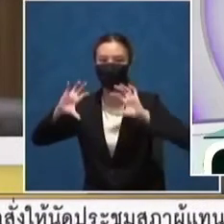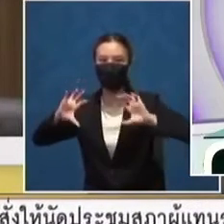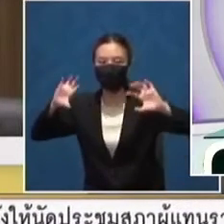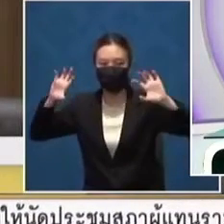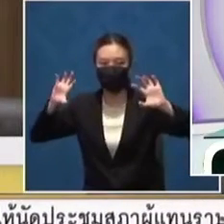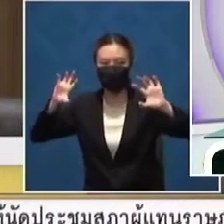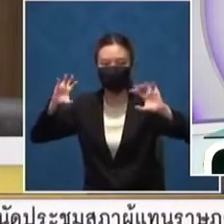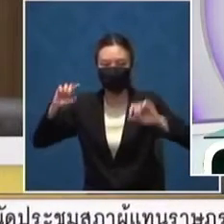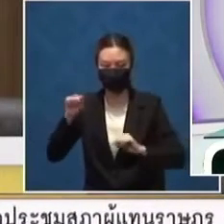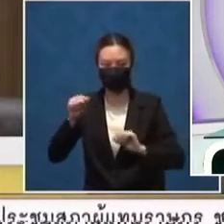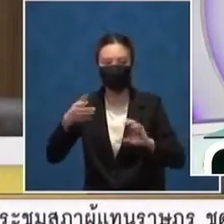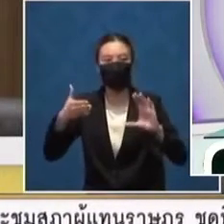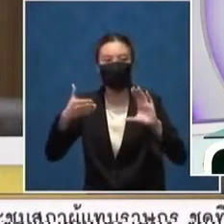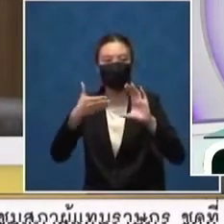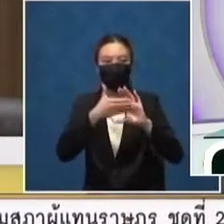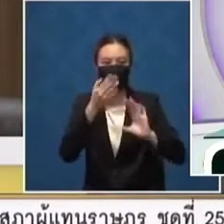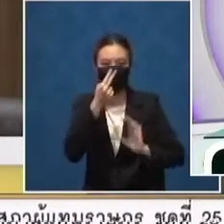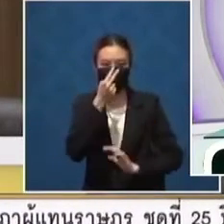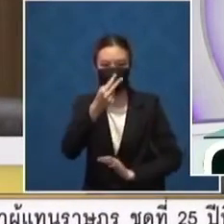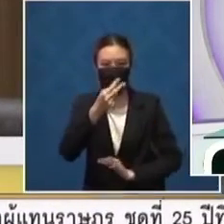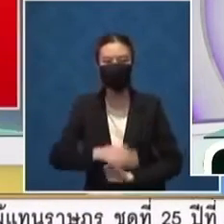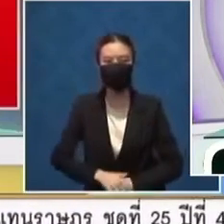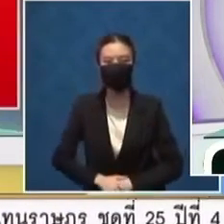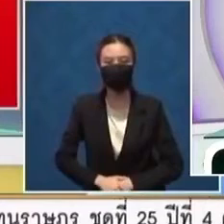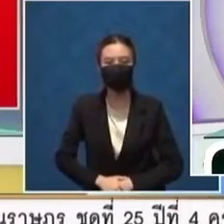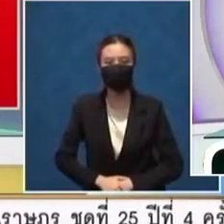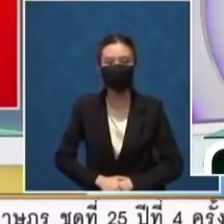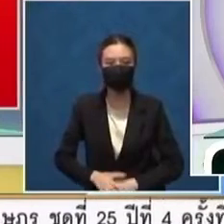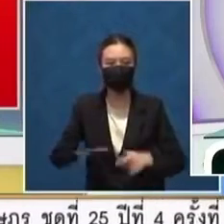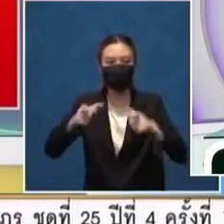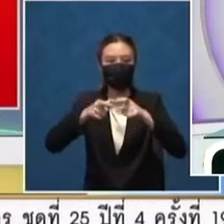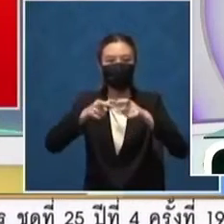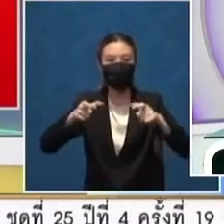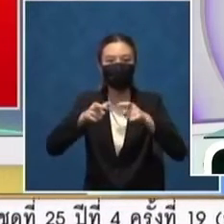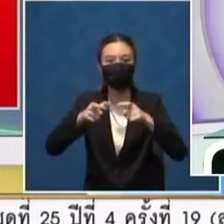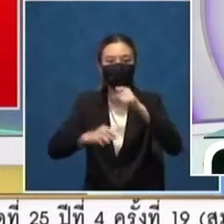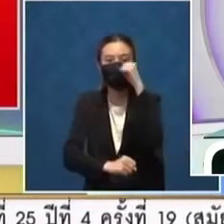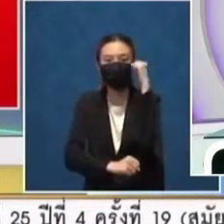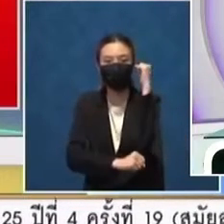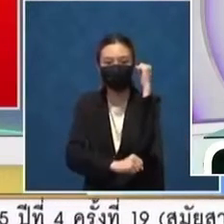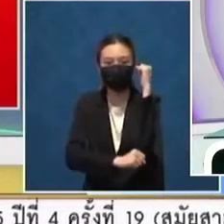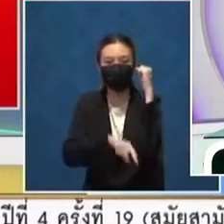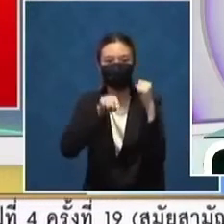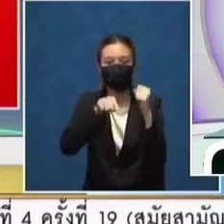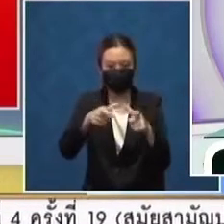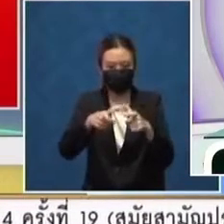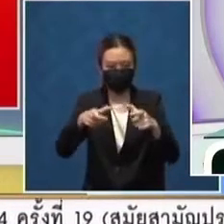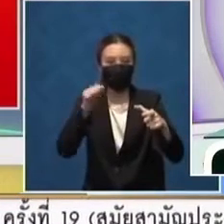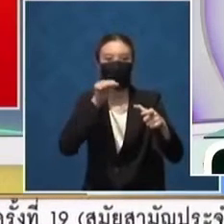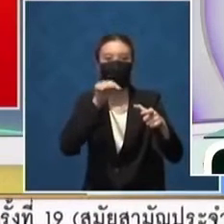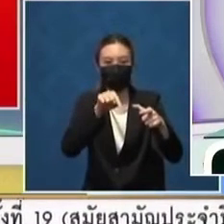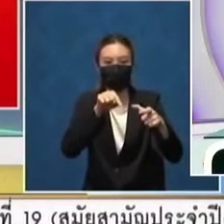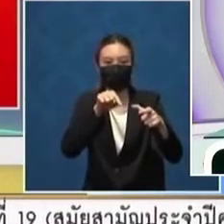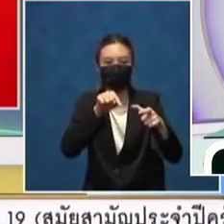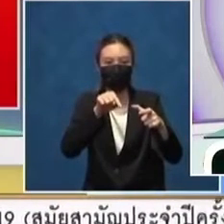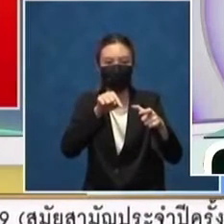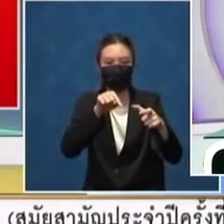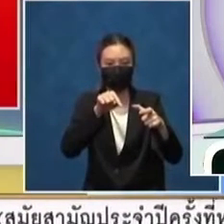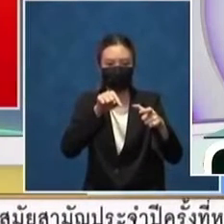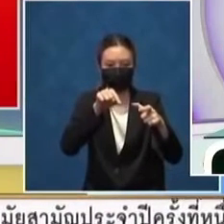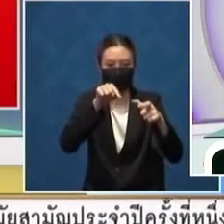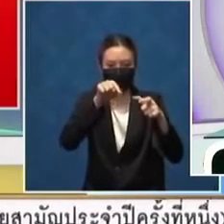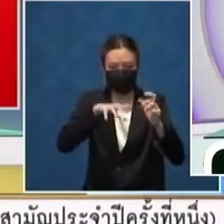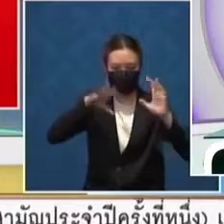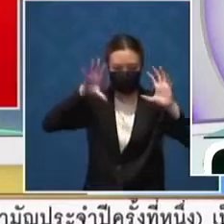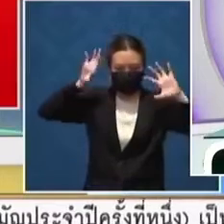ราแล้วก็ไปเหยียดหยามว่าเขาเป็นคนจนท่านบอกว่าบัตรคนจนพบว่าเป็นการช่วยเหลือ